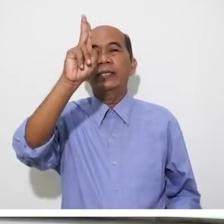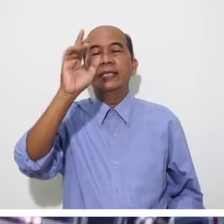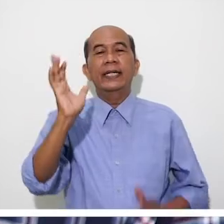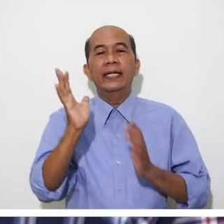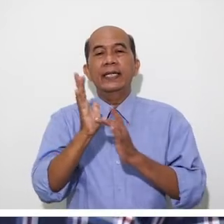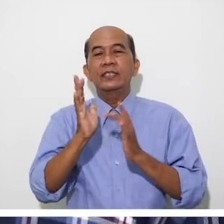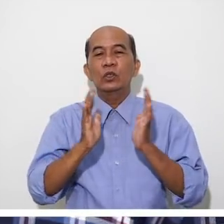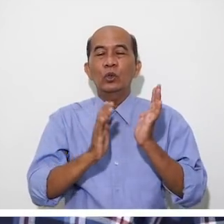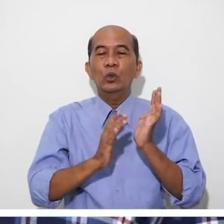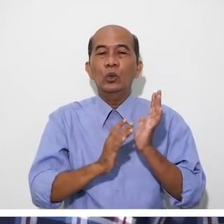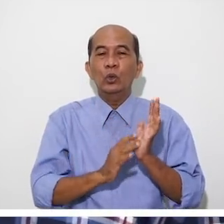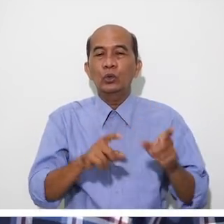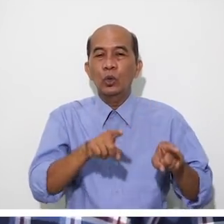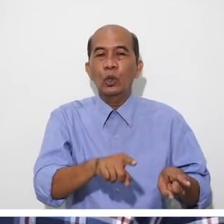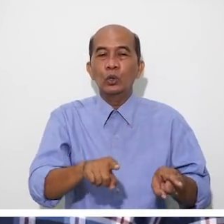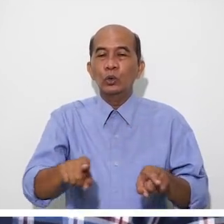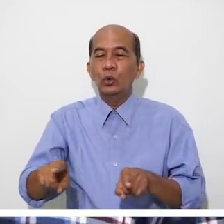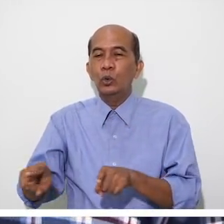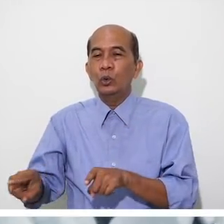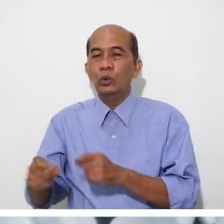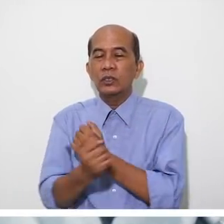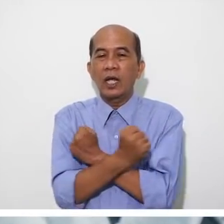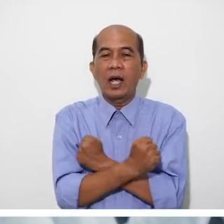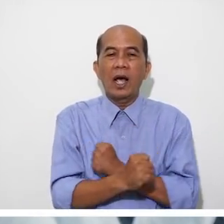Tuhan Yesus,